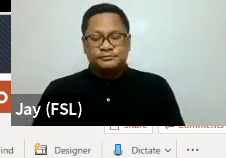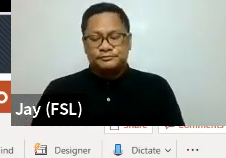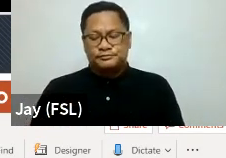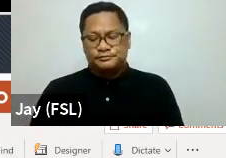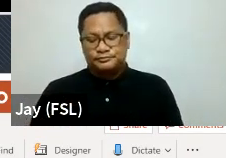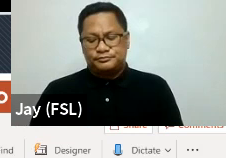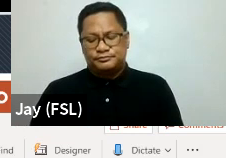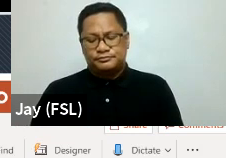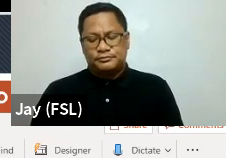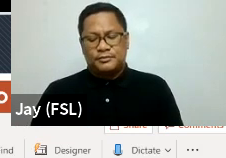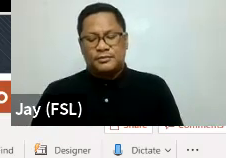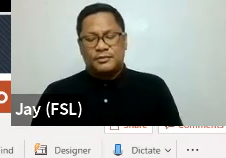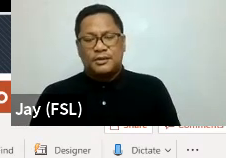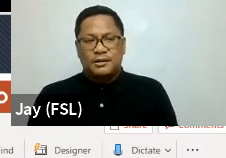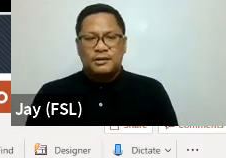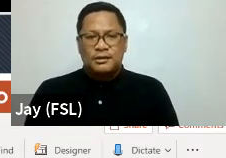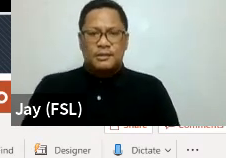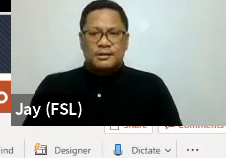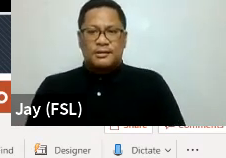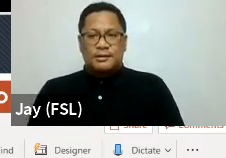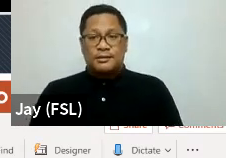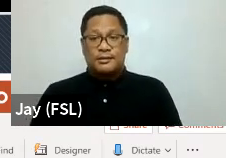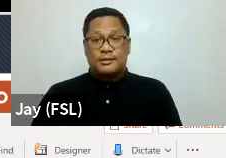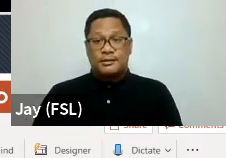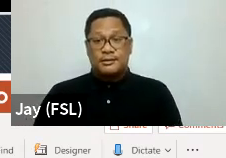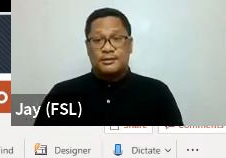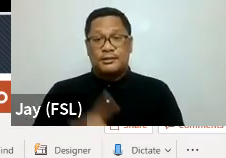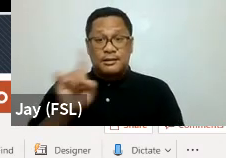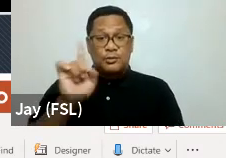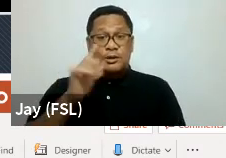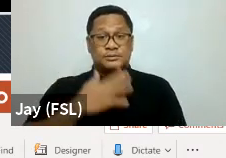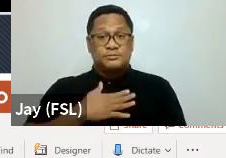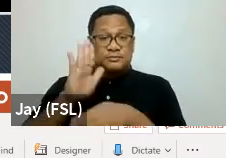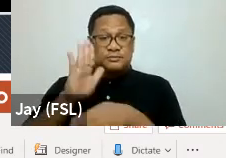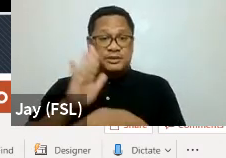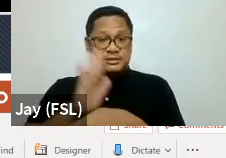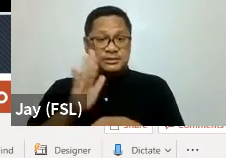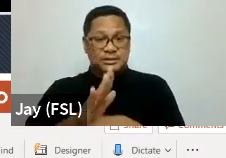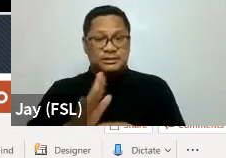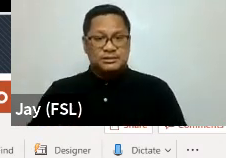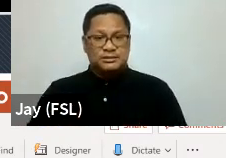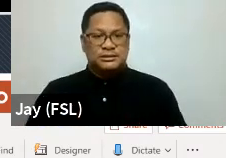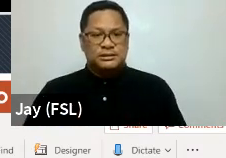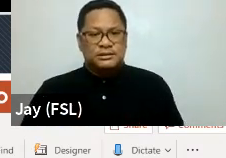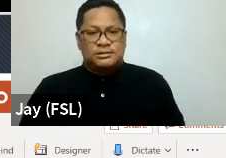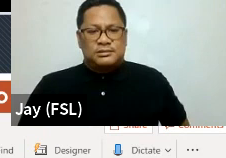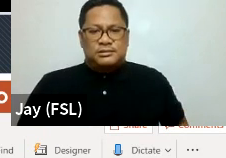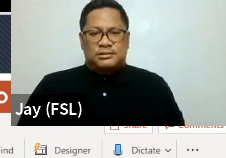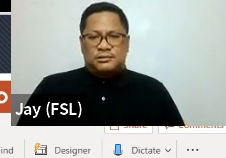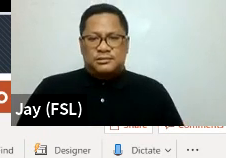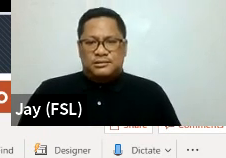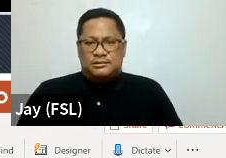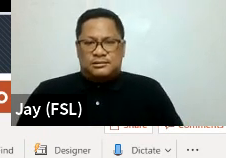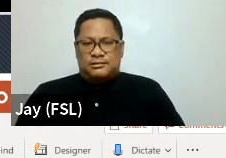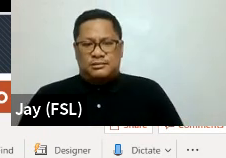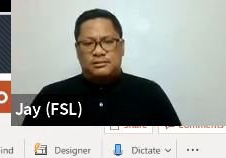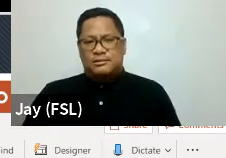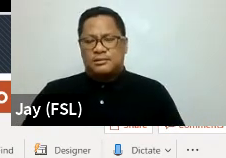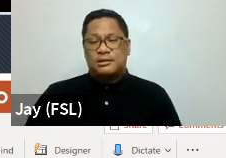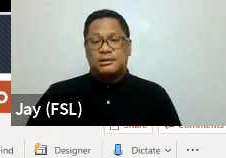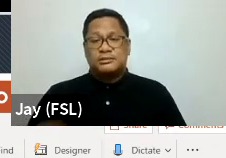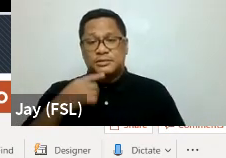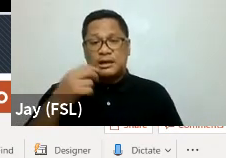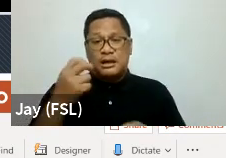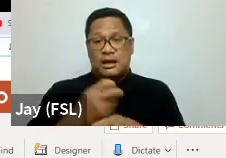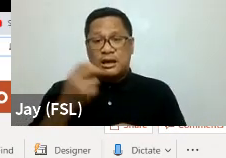okay. So, what is my business? Okay. Kasi mahirap naman magsasalita ako porket